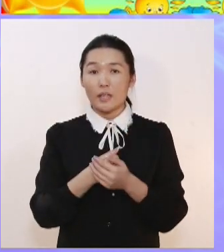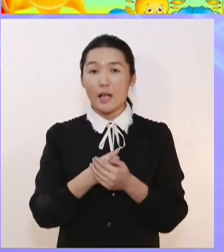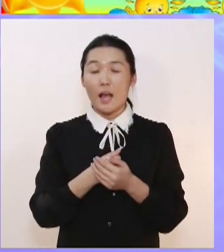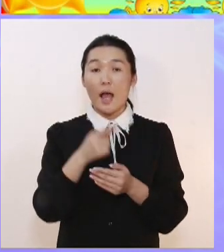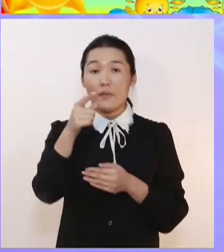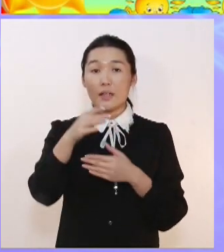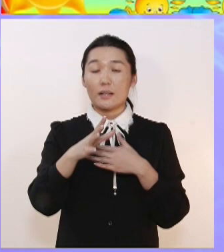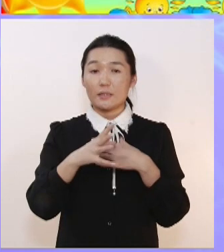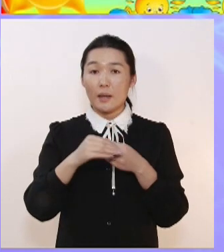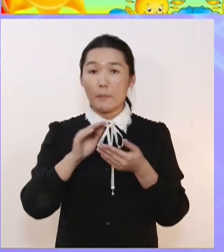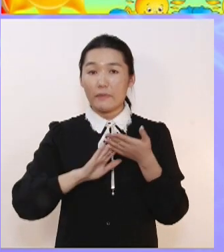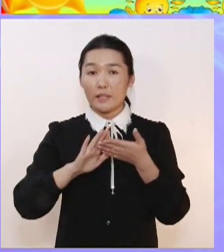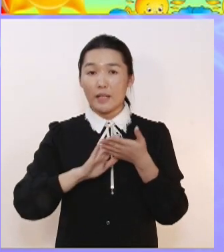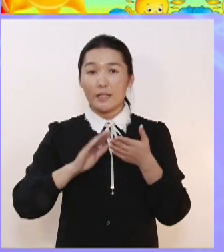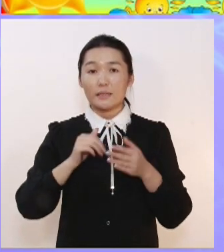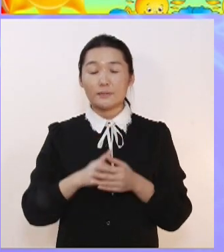повторяйте за мной.